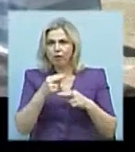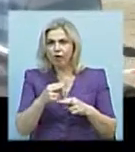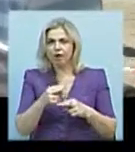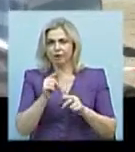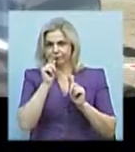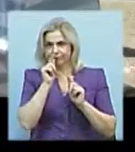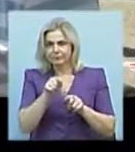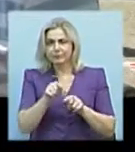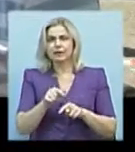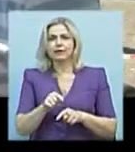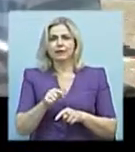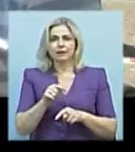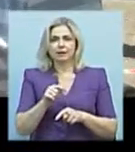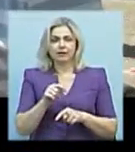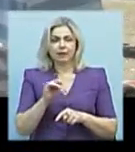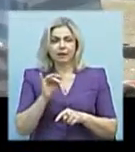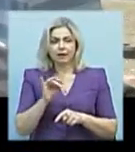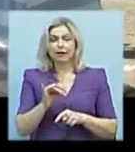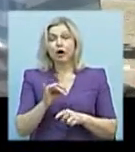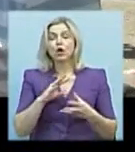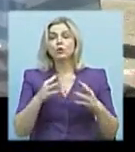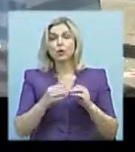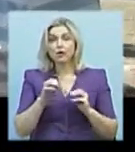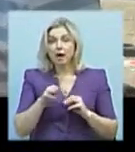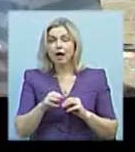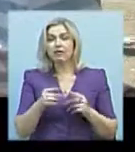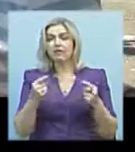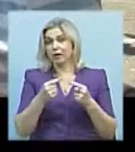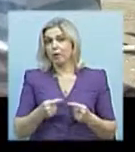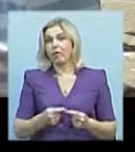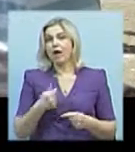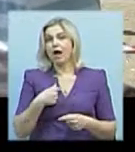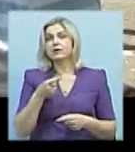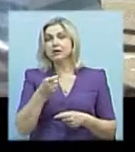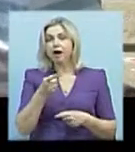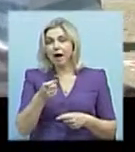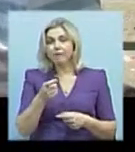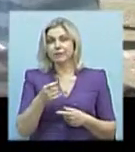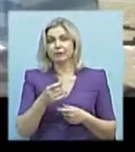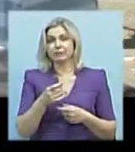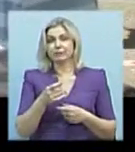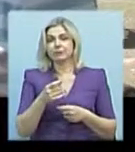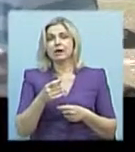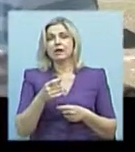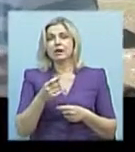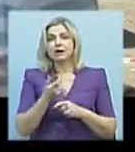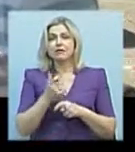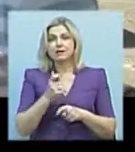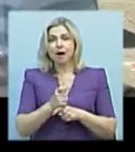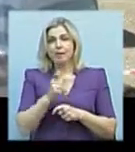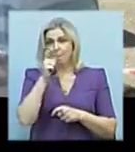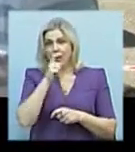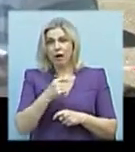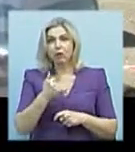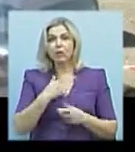уваги, зосередженості. Ну і результати відповідні. Я відстрілявся. Саме поганий в мене, будемо так